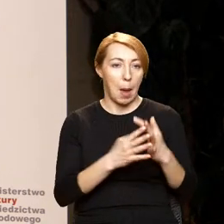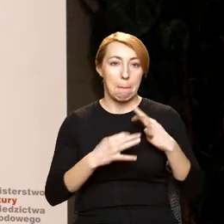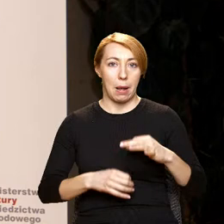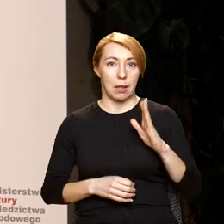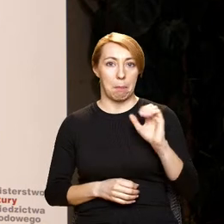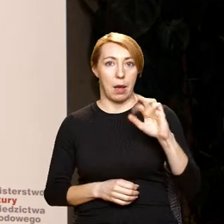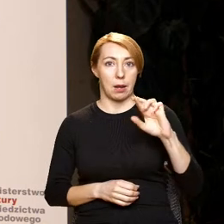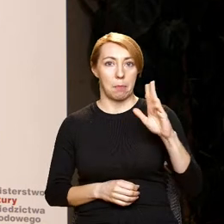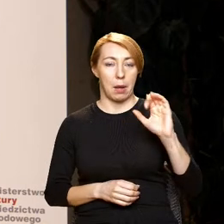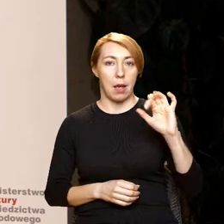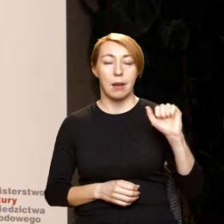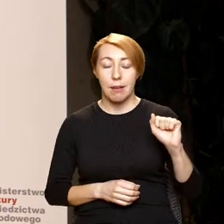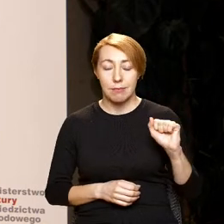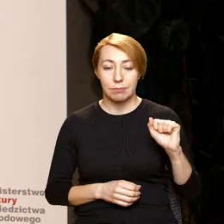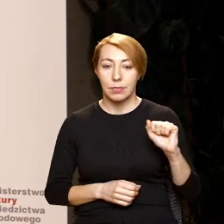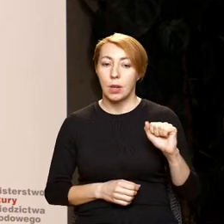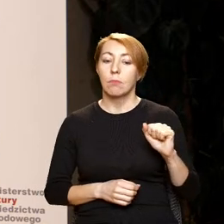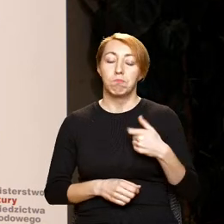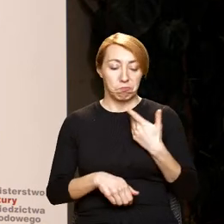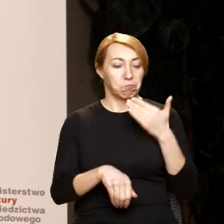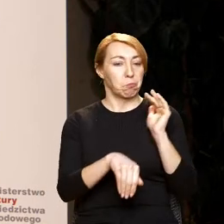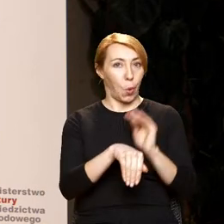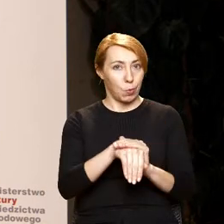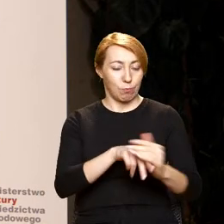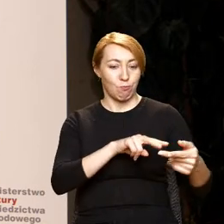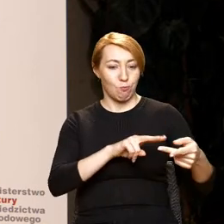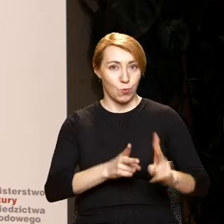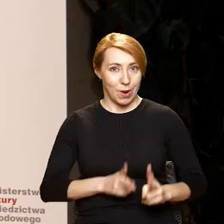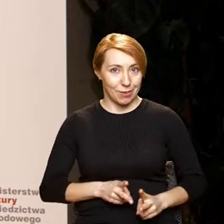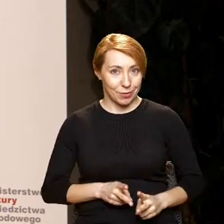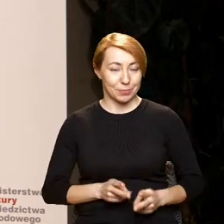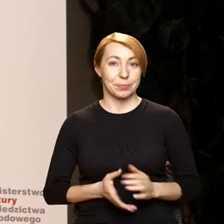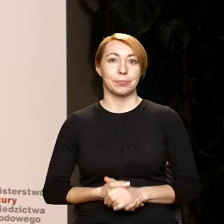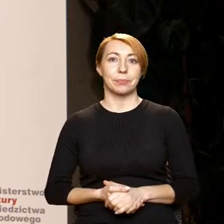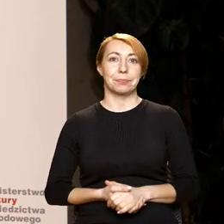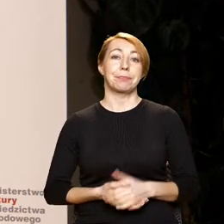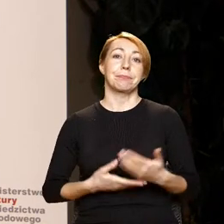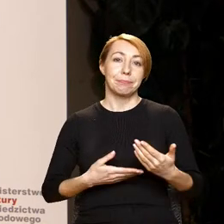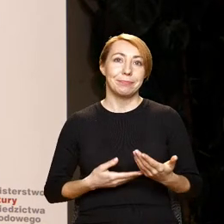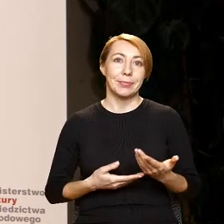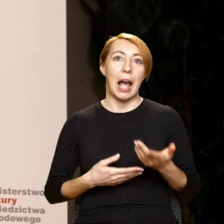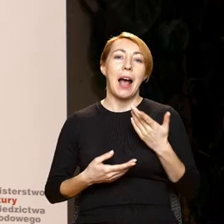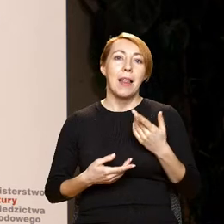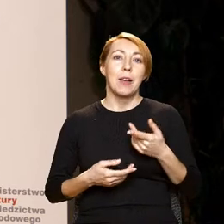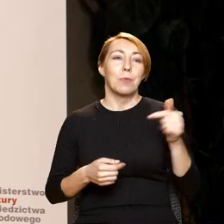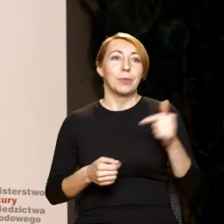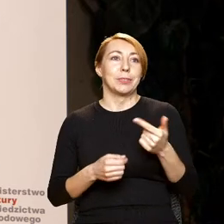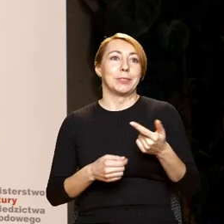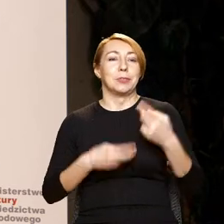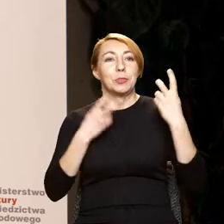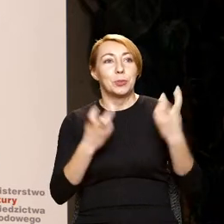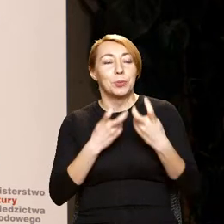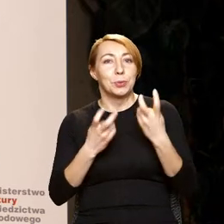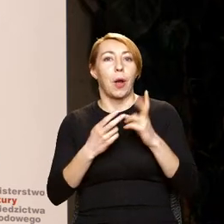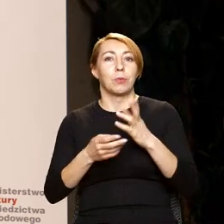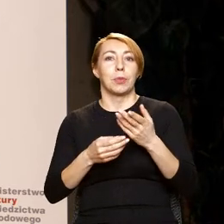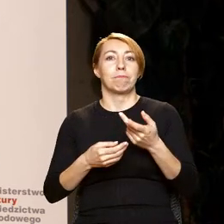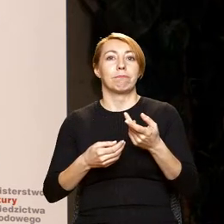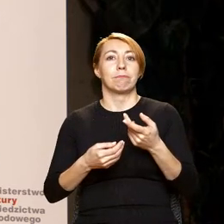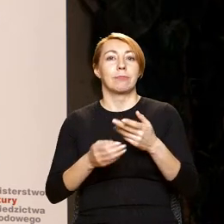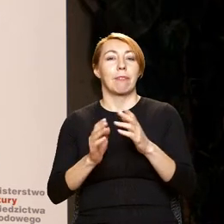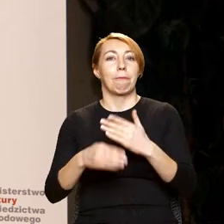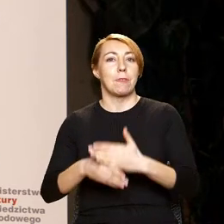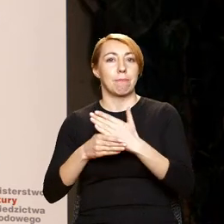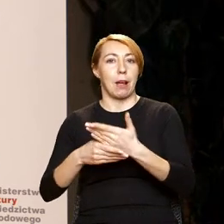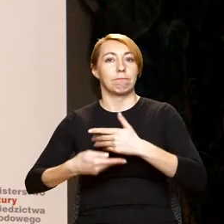Barbara bardzo uprzejmie zgodziła się na przetłumaczenie. No ale teraz trzeba było znaleźć wydawcę, co nie jest